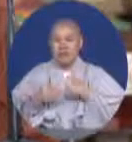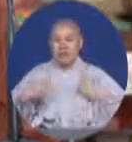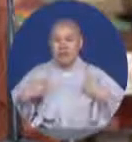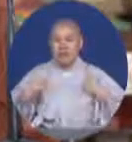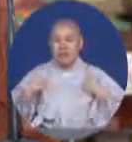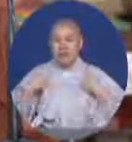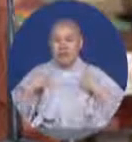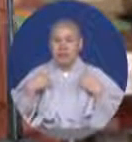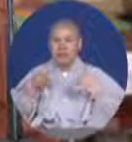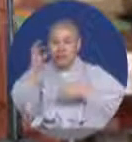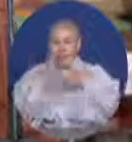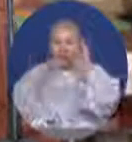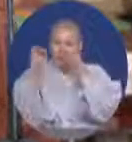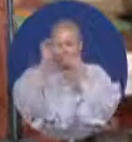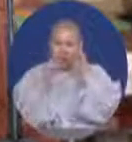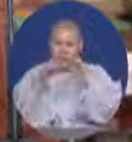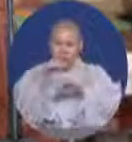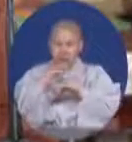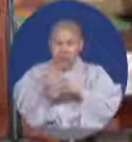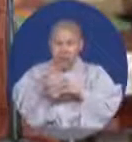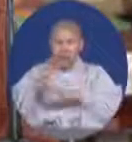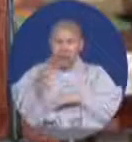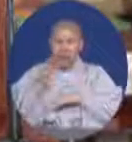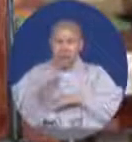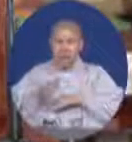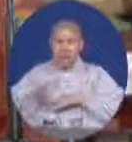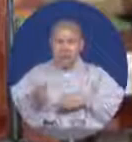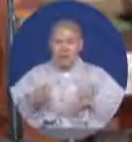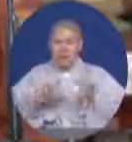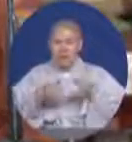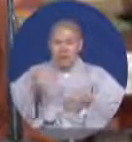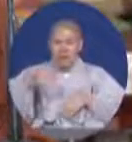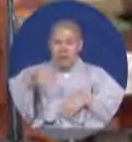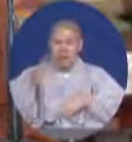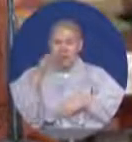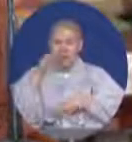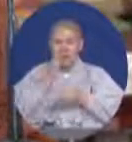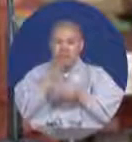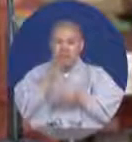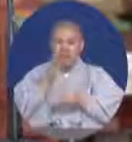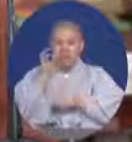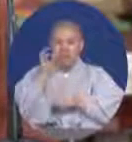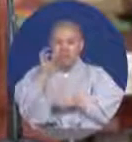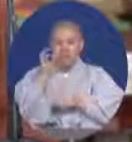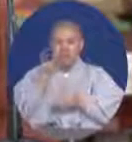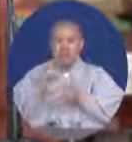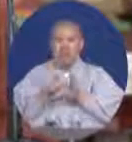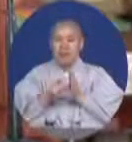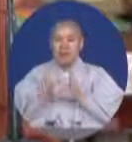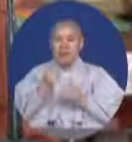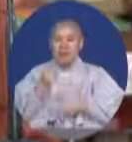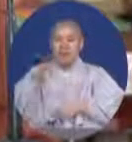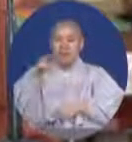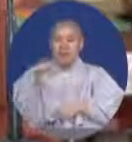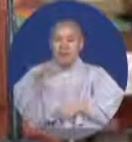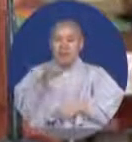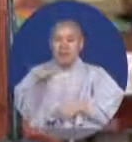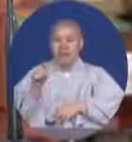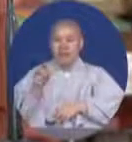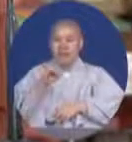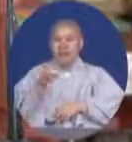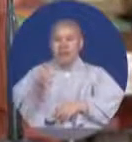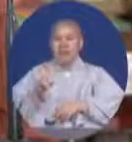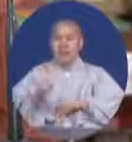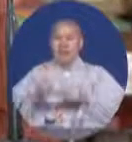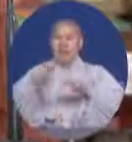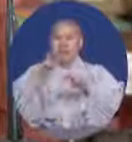옷을 구하는 판인데 들판에 지나가다 보니까 허수아비가 하나 있거든요. 그래서 그